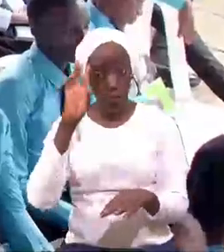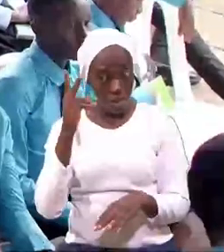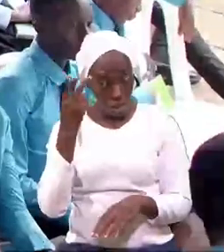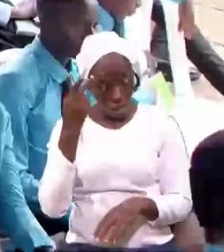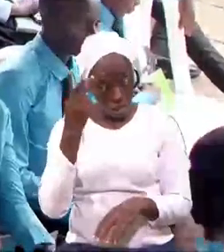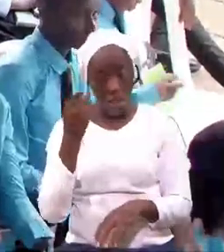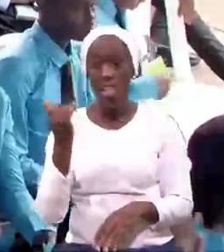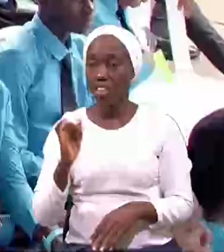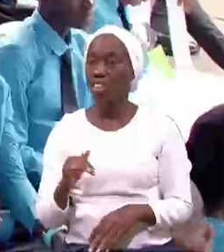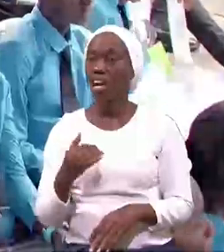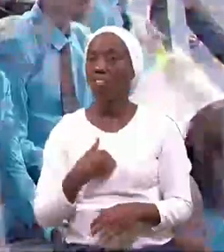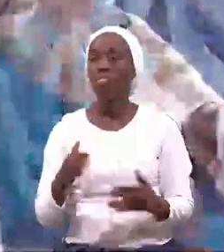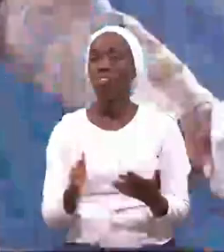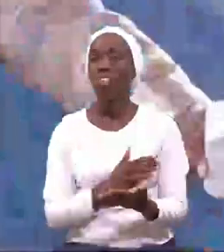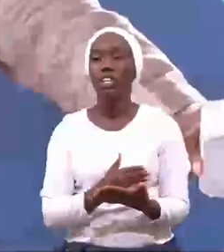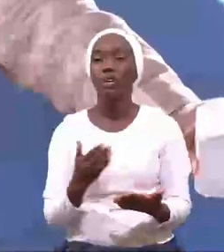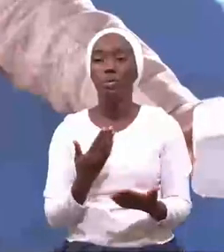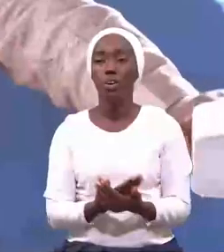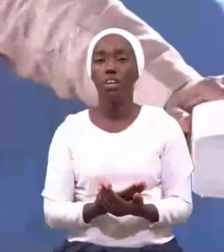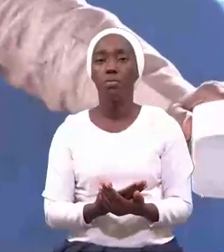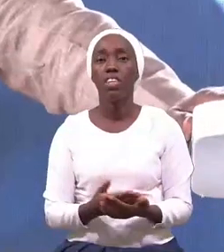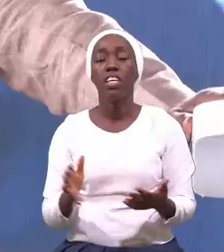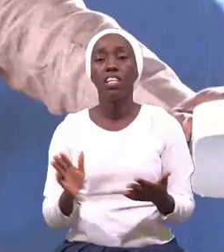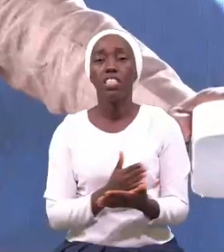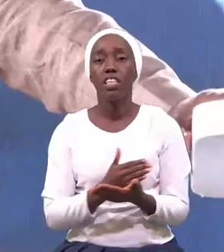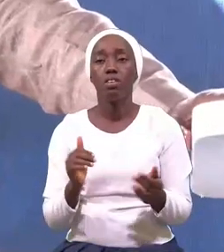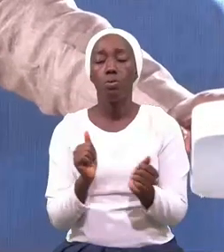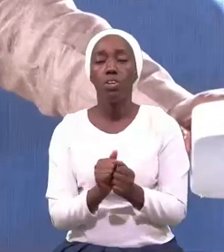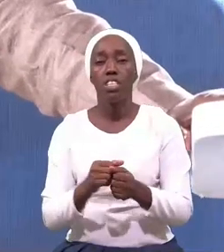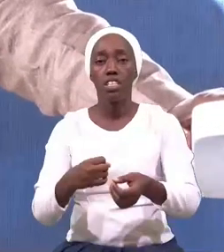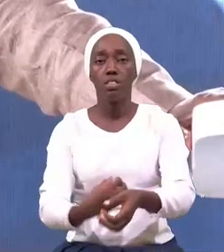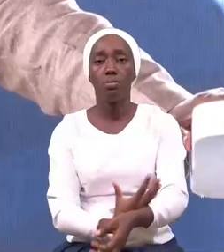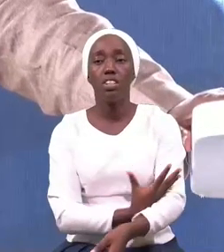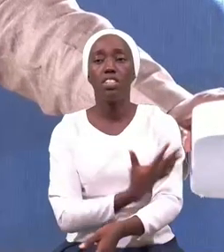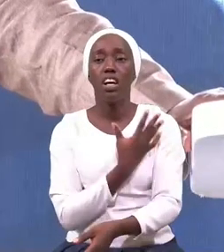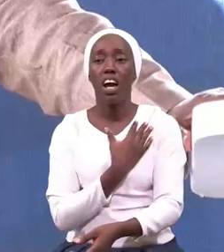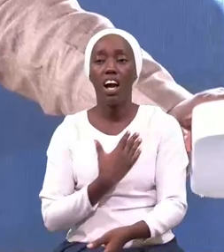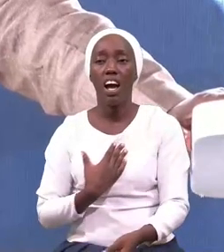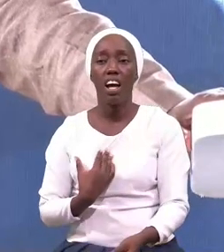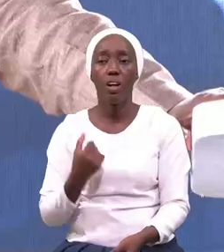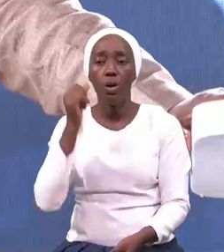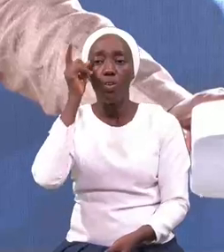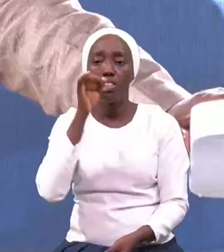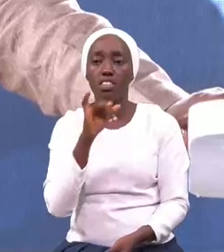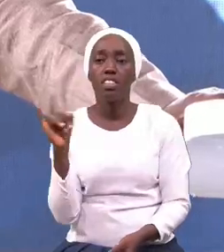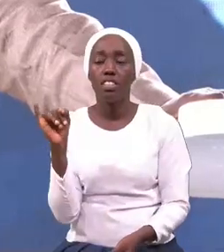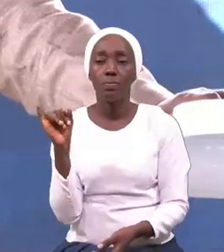Ne comprenez pas mal, ils chantaient bien avant, avec inspiration et illumination.